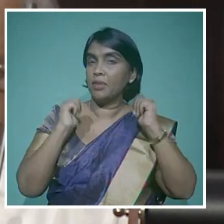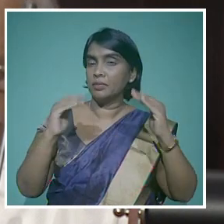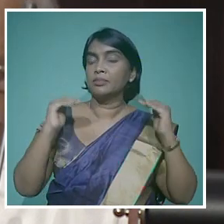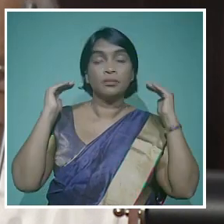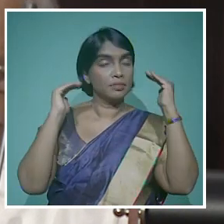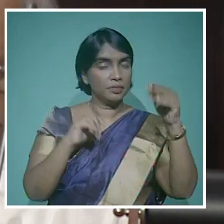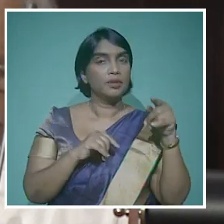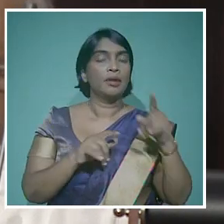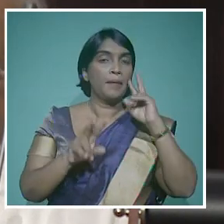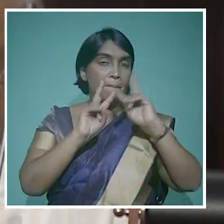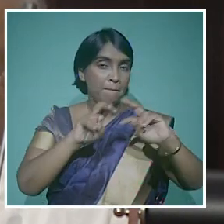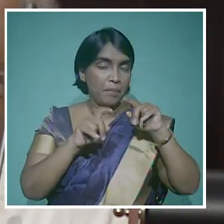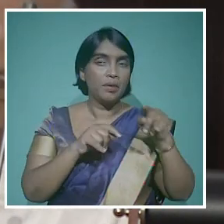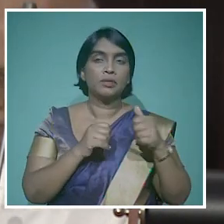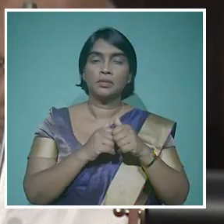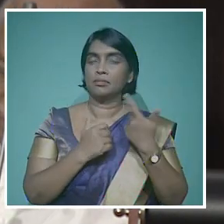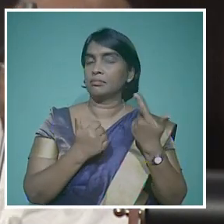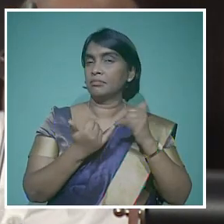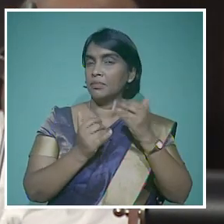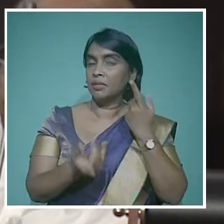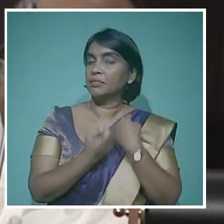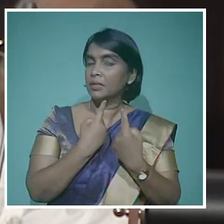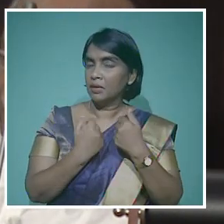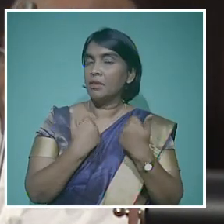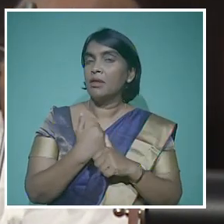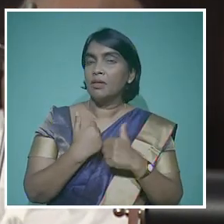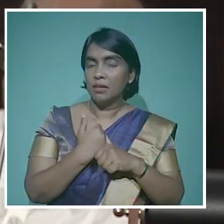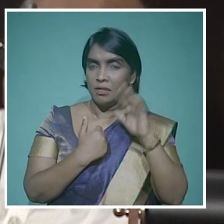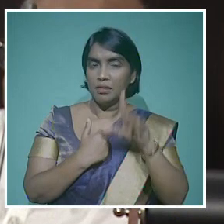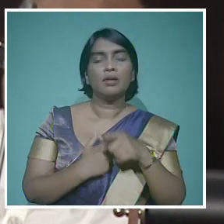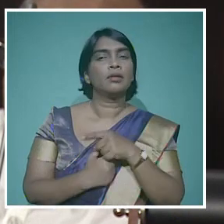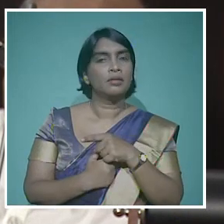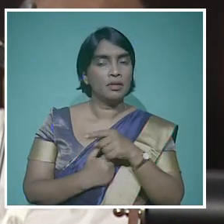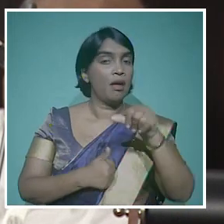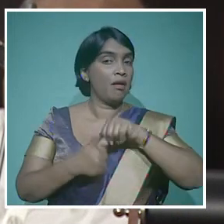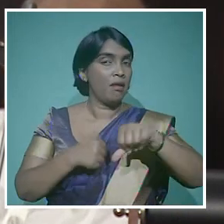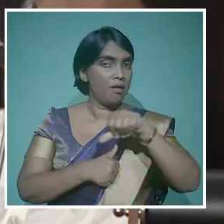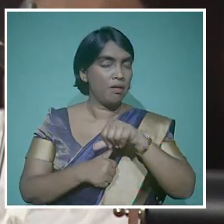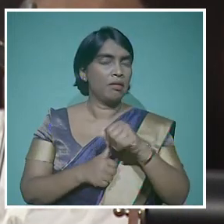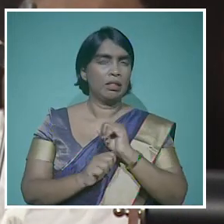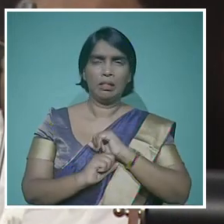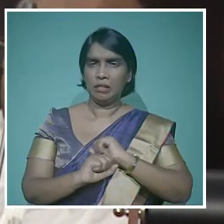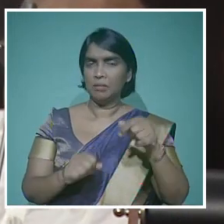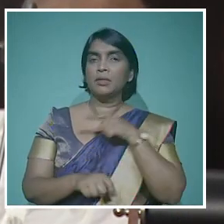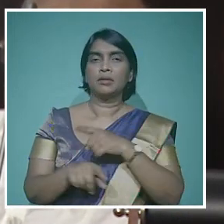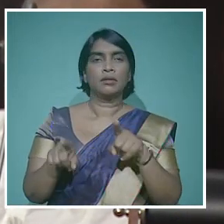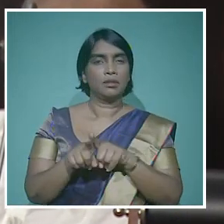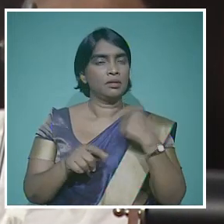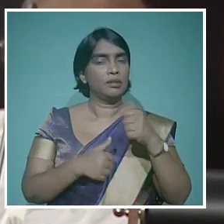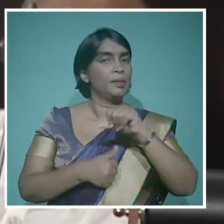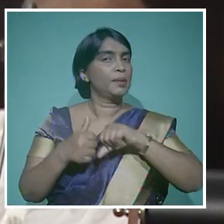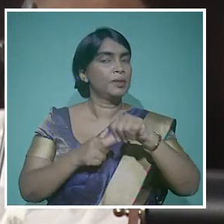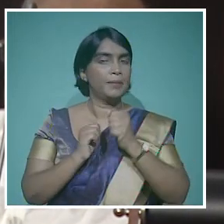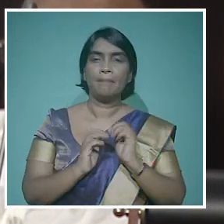ගුණාත්මකභාවය පරීක්ෂා කිරීම ප්‍රමිතීන් සකස් කිරීම සඳහා ආයතනයක් නොතිබෙනවා. ඒ බැවින් අලුත්